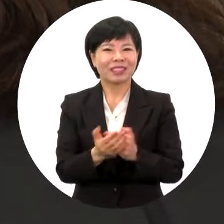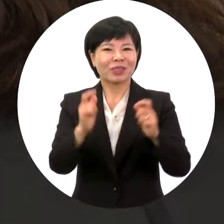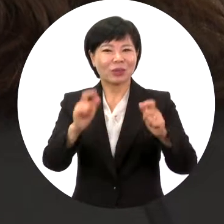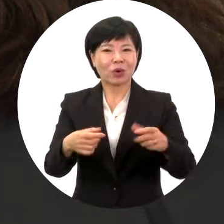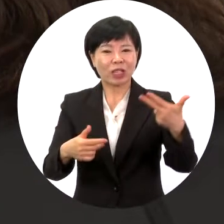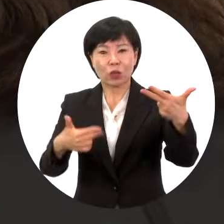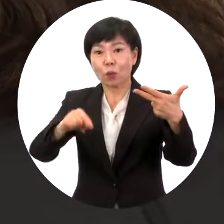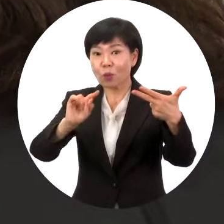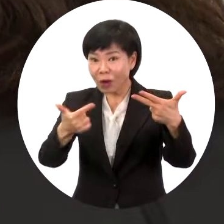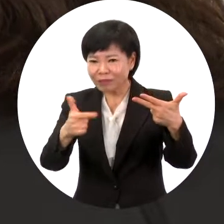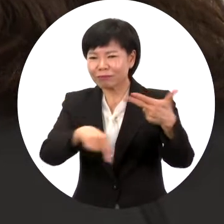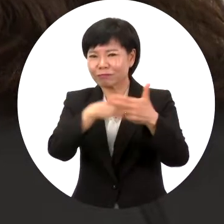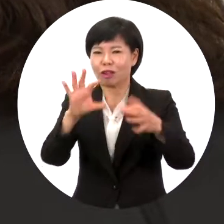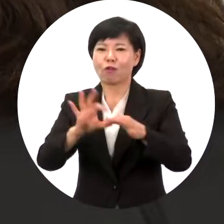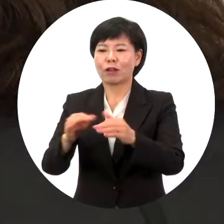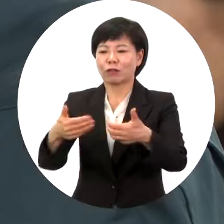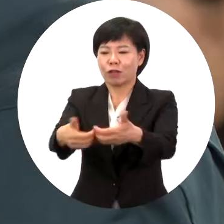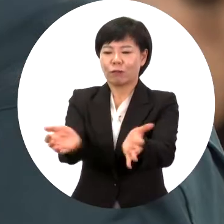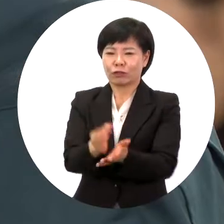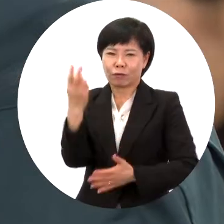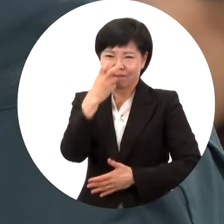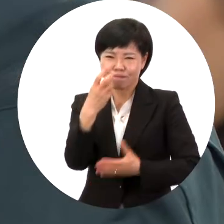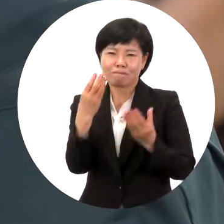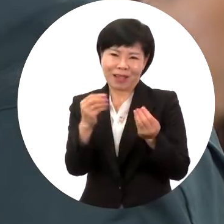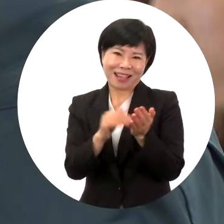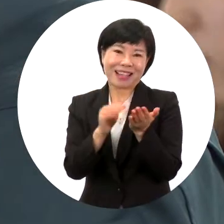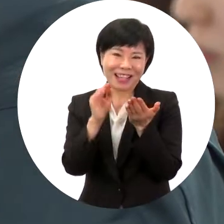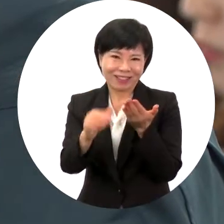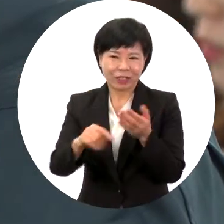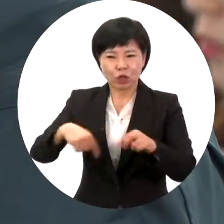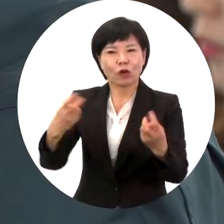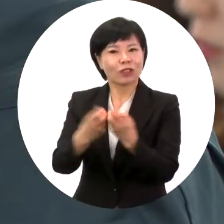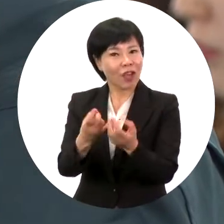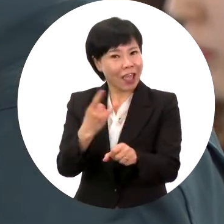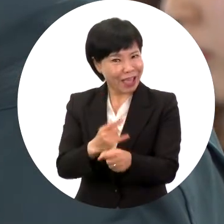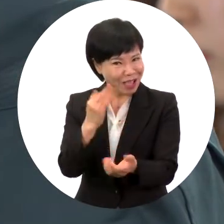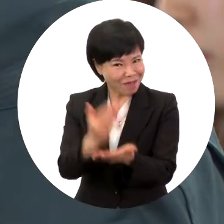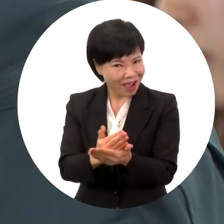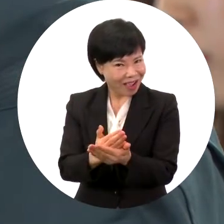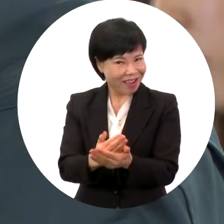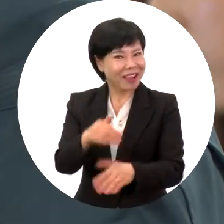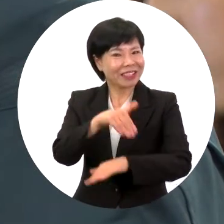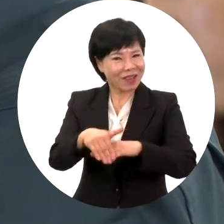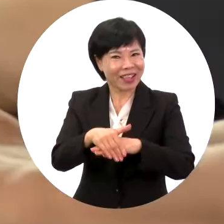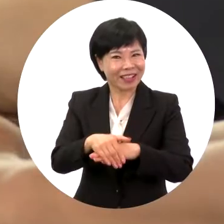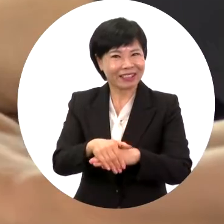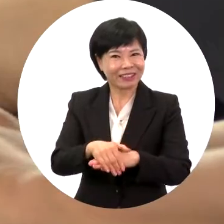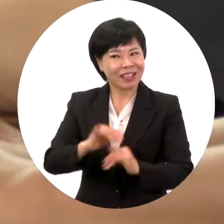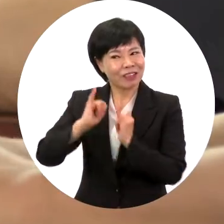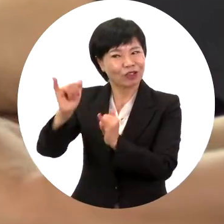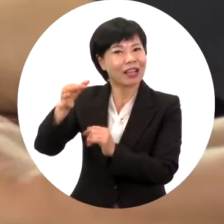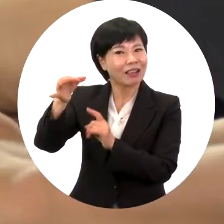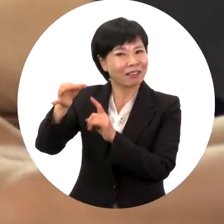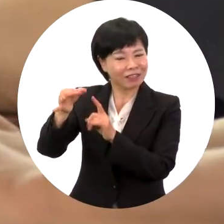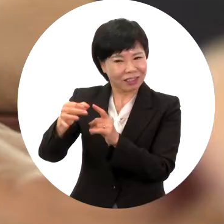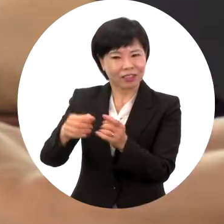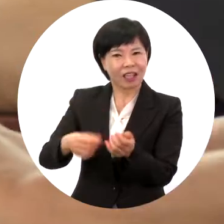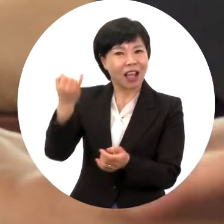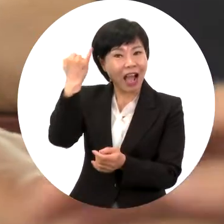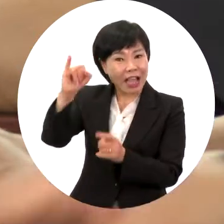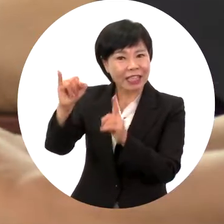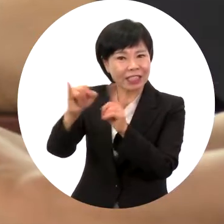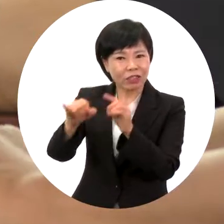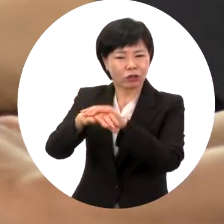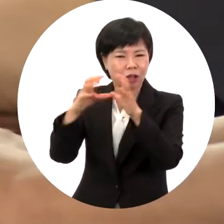우수 사례 7건에 대해 관련 부서 검토를 거친 후 정책에 반영할 방침입니다. 수상작의 작품도 관련